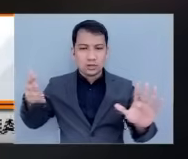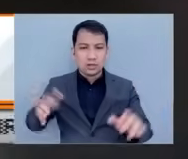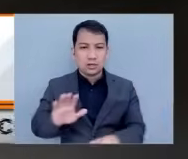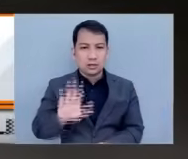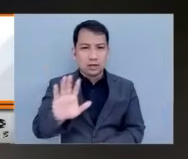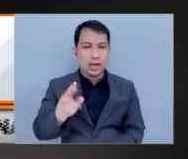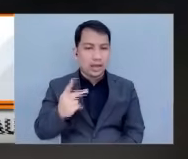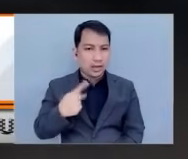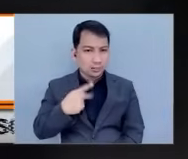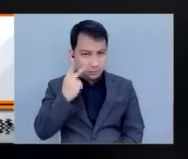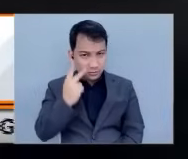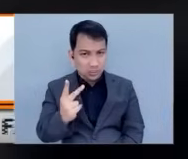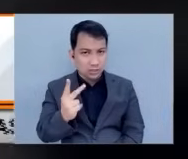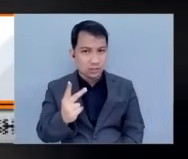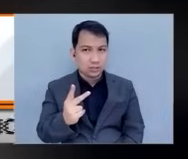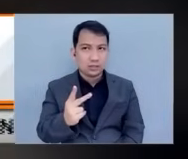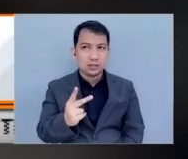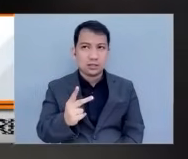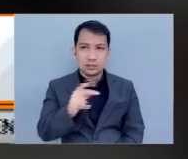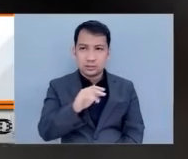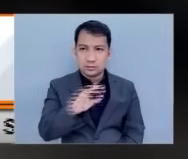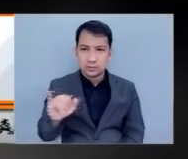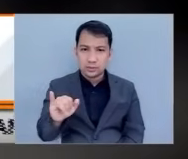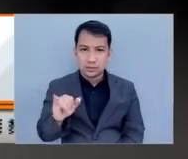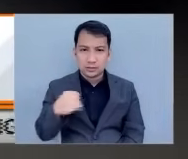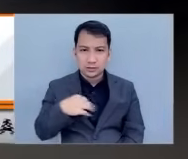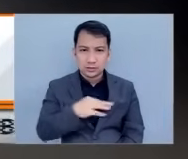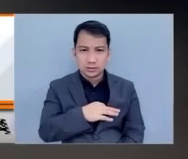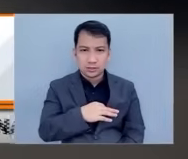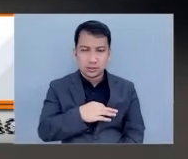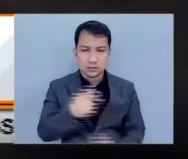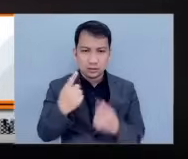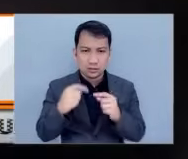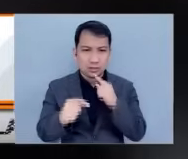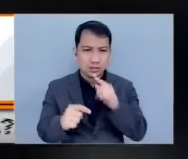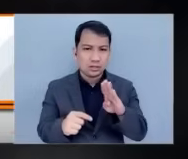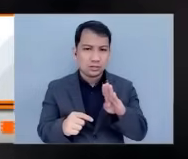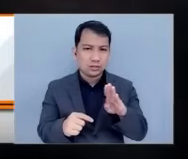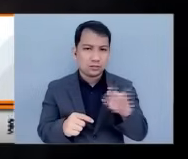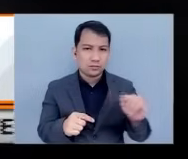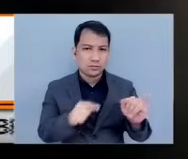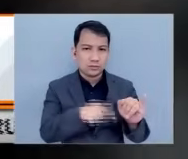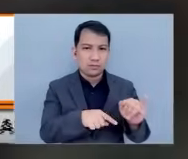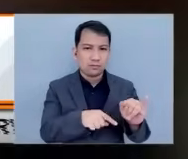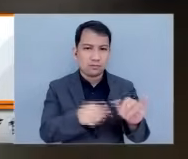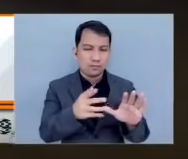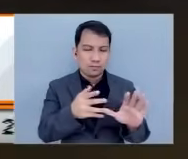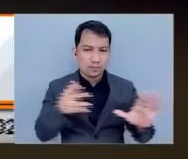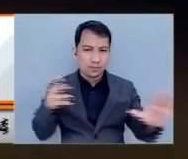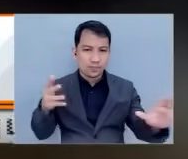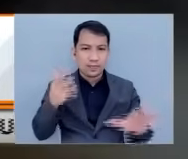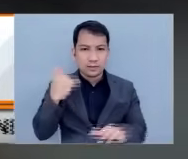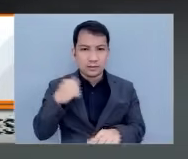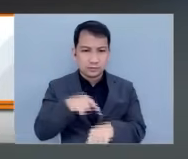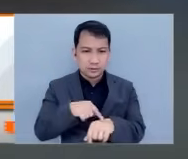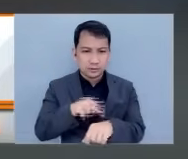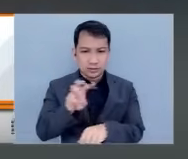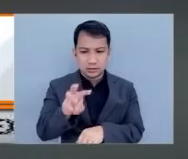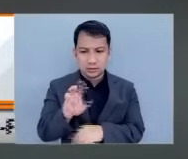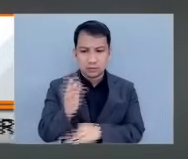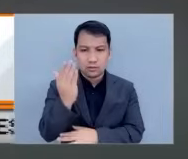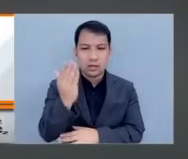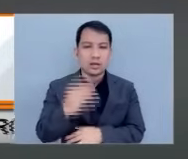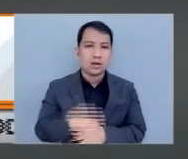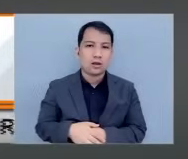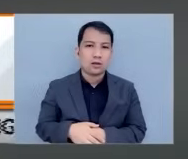namang immigration officer na nag-aayos ng pila. Ayon sa Bureau of Immigration, humaba ang pila bandang alas 6 ng umaga. Pero